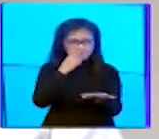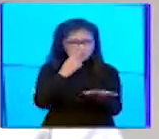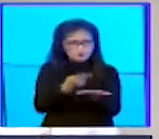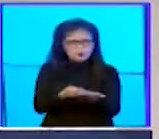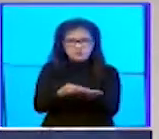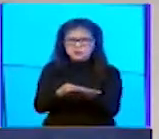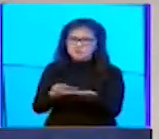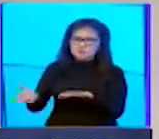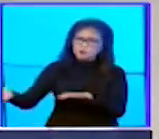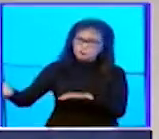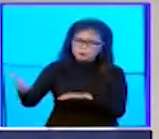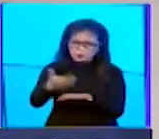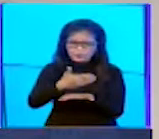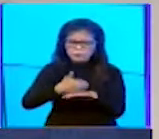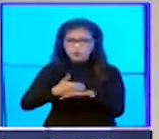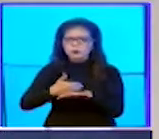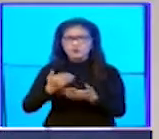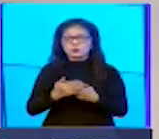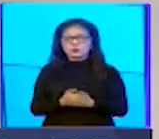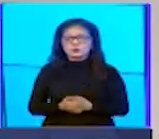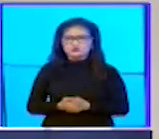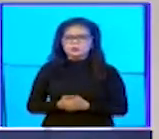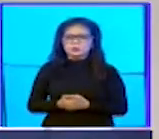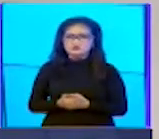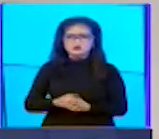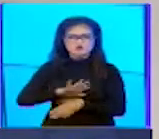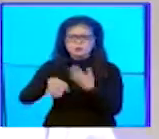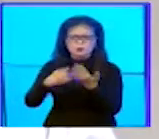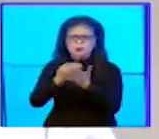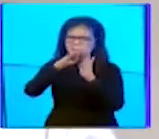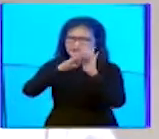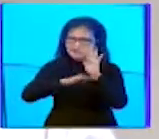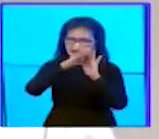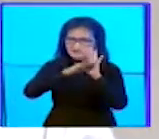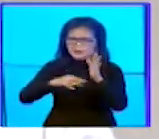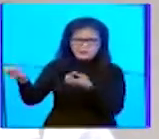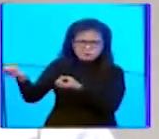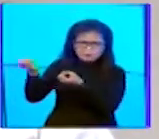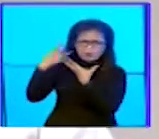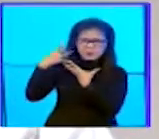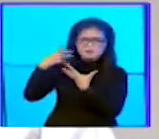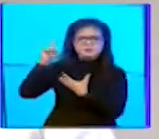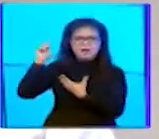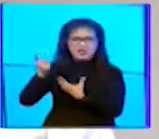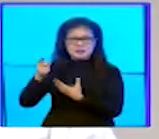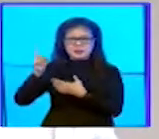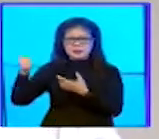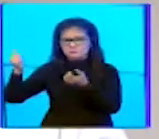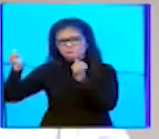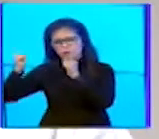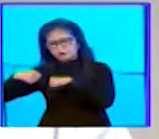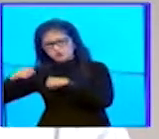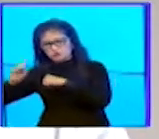kami memastikan bahwa seluruh data dan informasi akan dikonfirmasi lebih lanjut kepada para